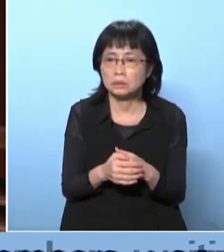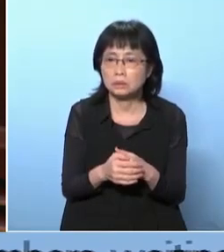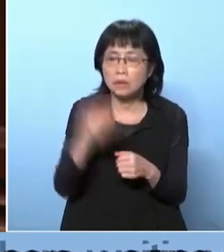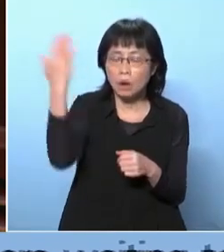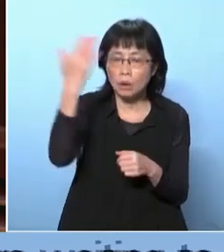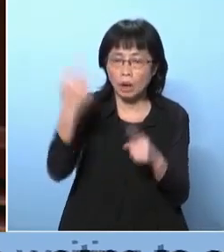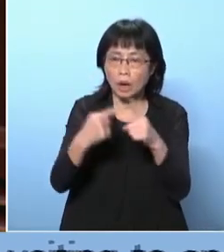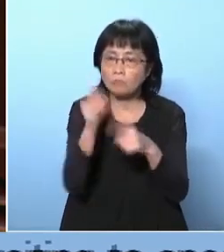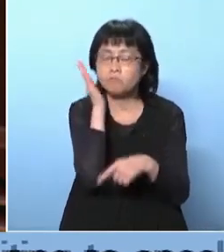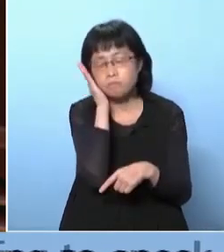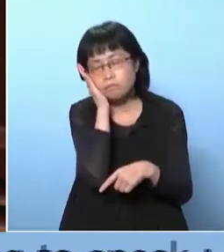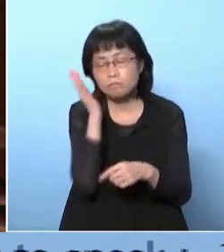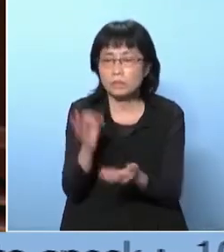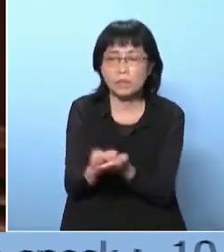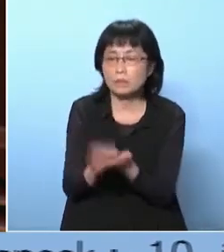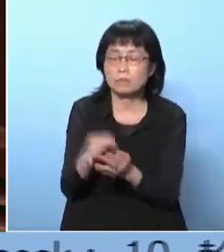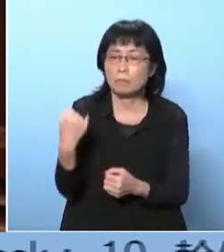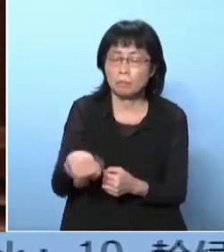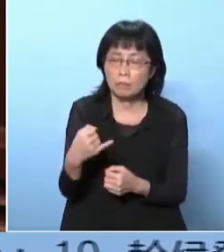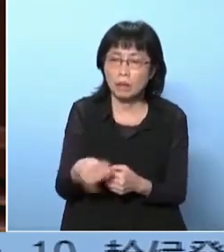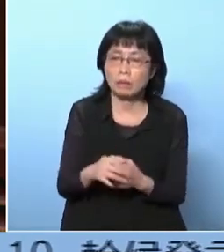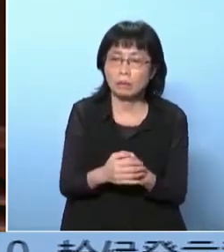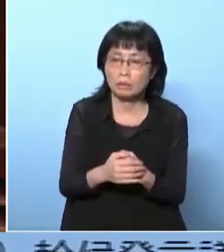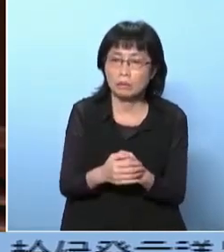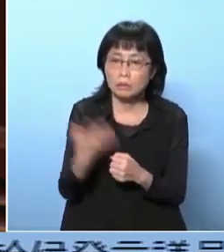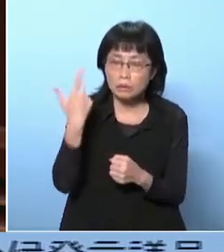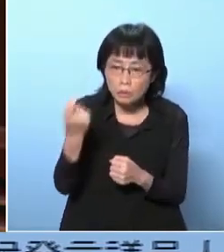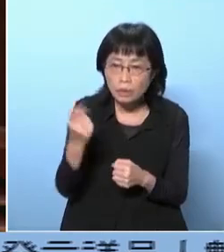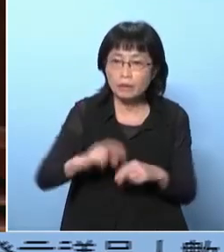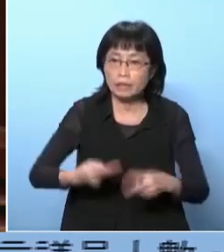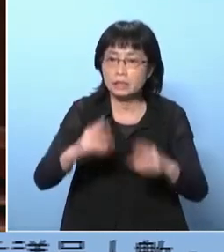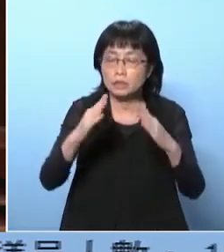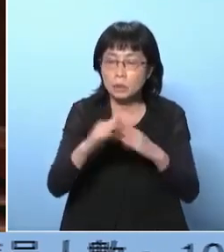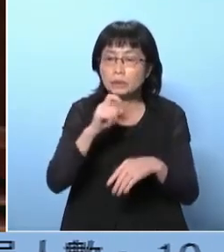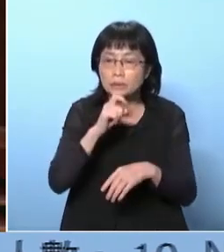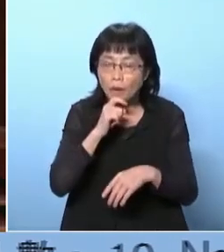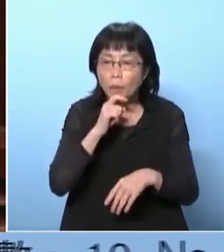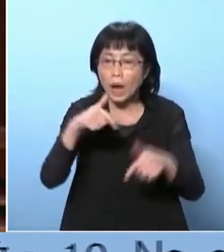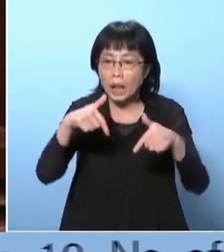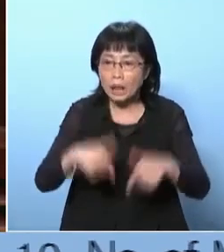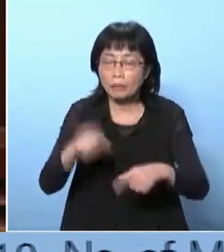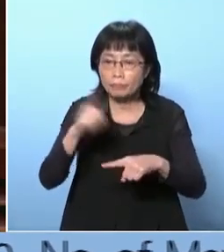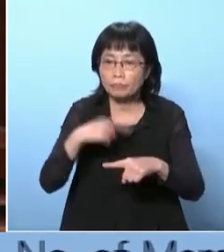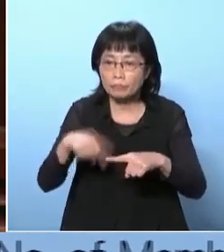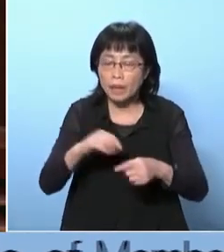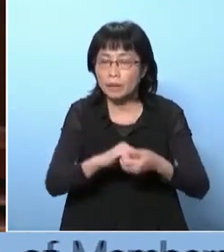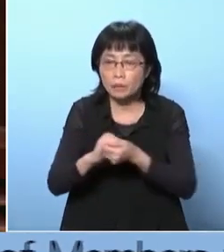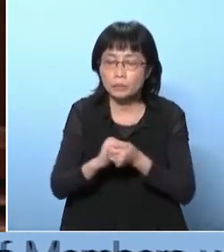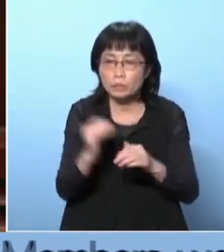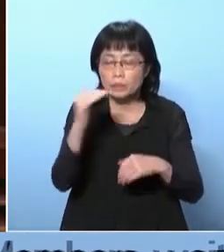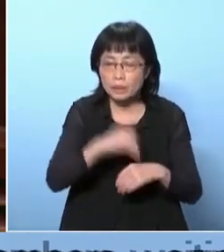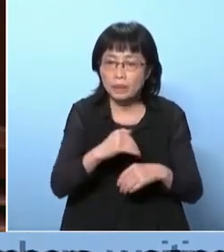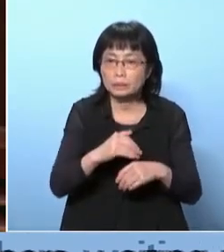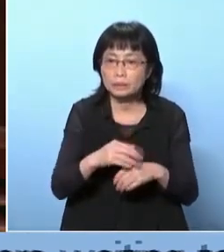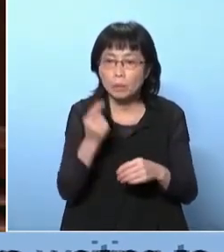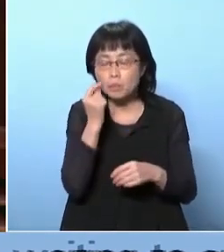旅客住宿的地方是不足。最近發展局發表了南大嶼生態康樂旅